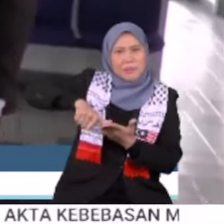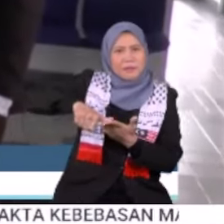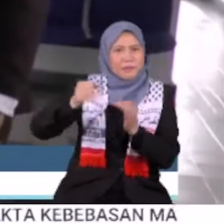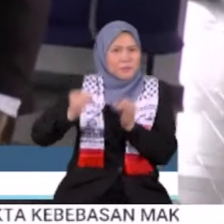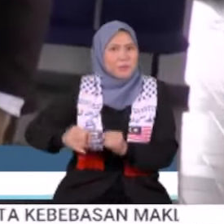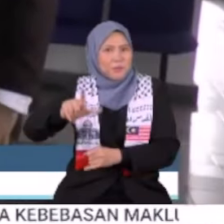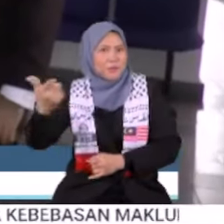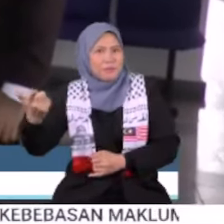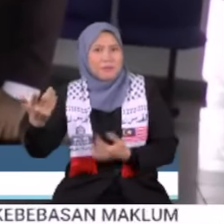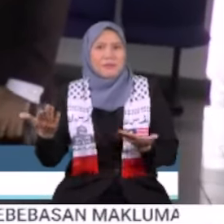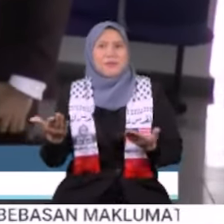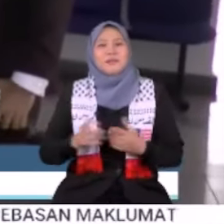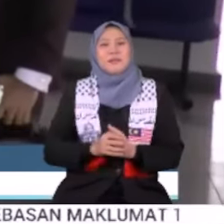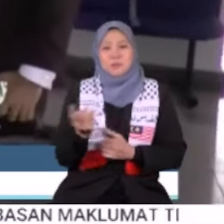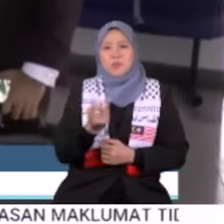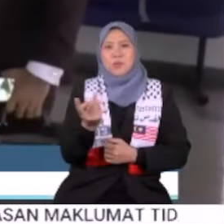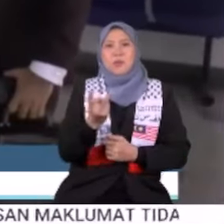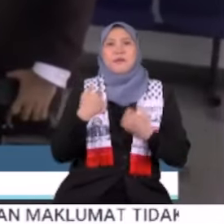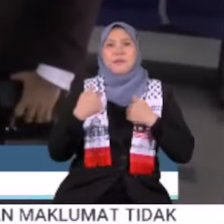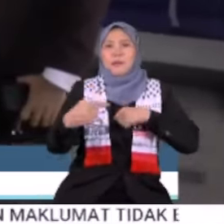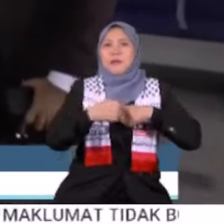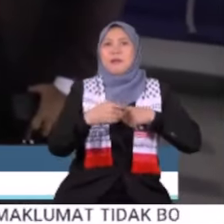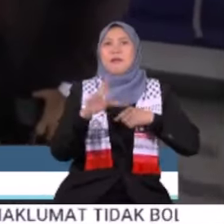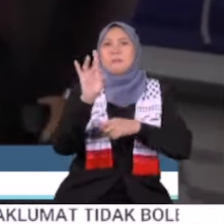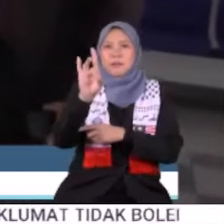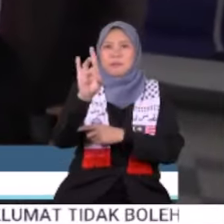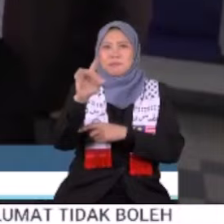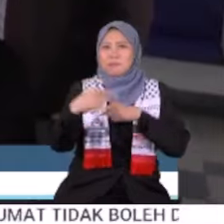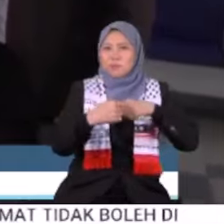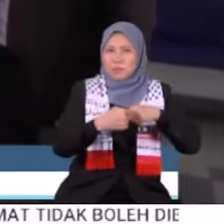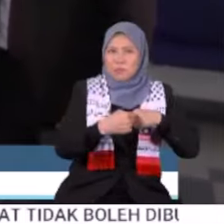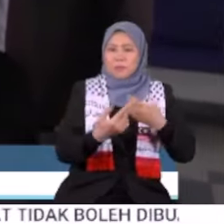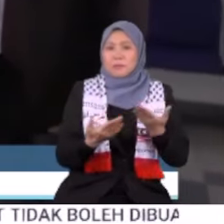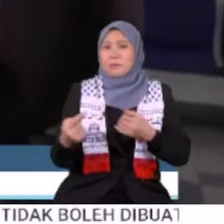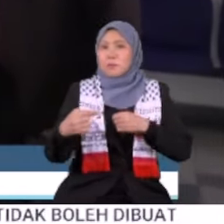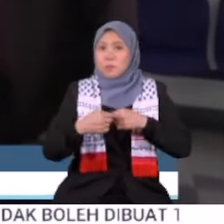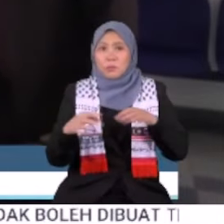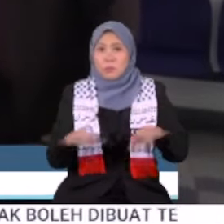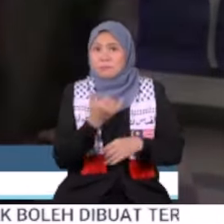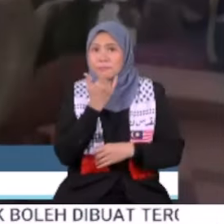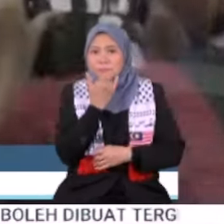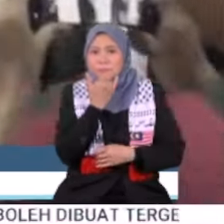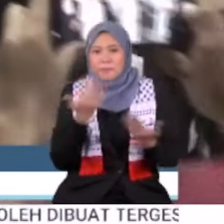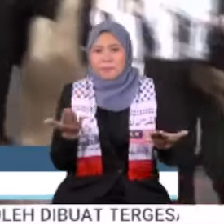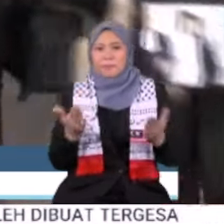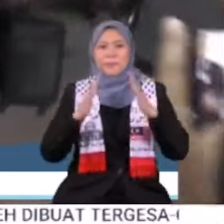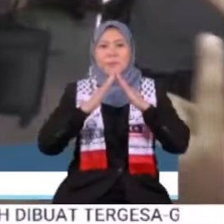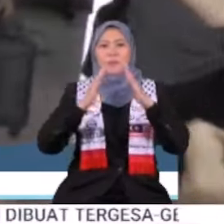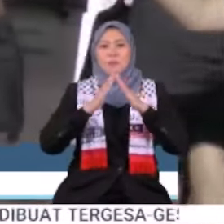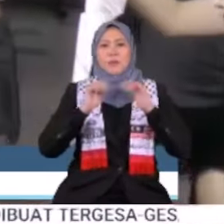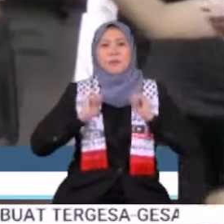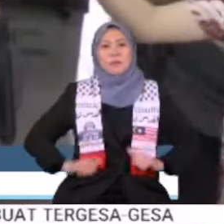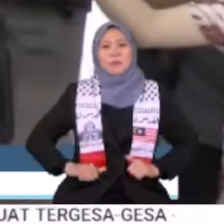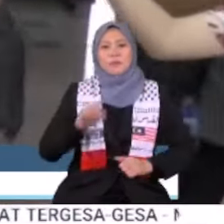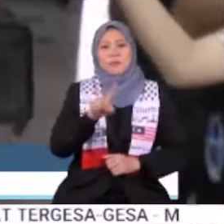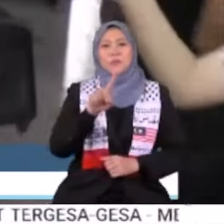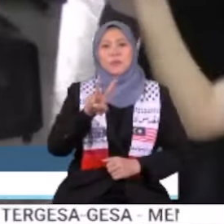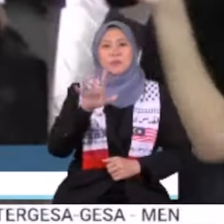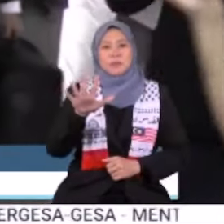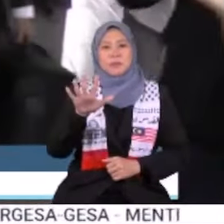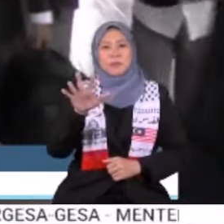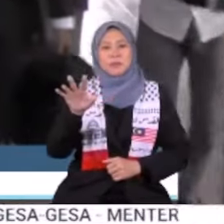lain. Terdahulu, Chua dan Xiao menghadapi 8 pertuduhan pindaan. Mereka dituduh melakukan kesalahan itu di sebuah rumah beralamat